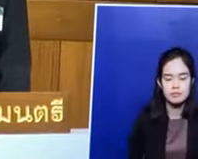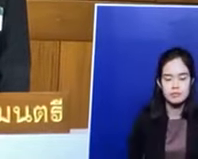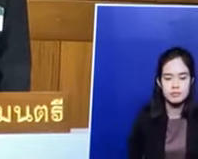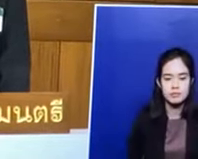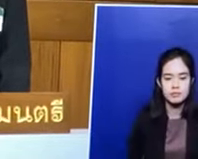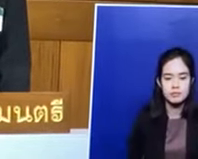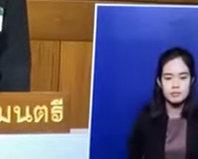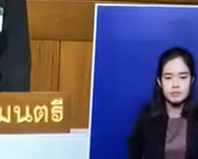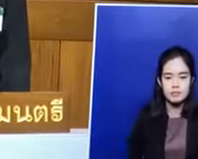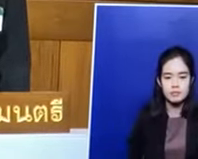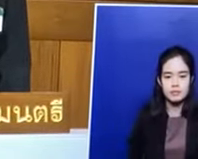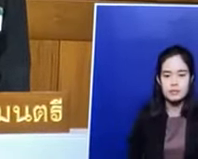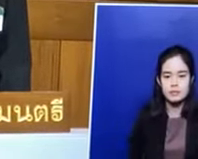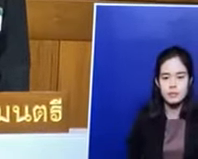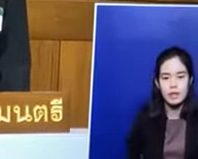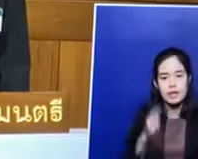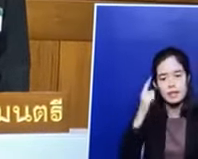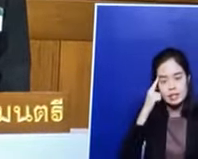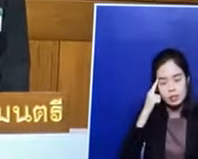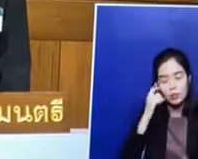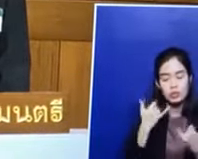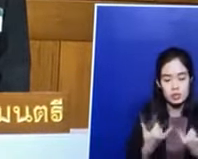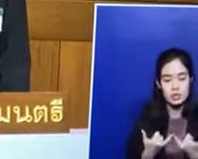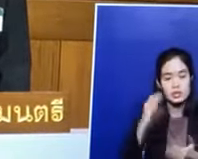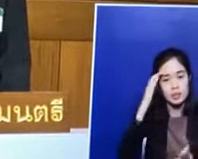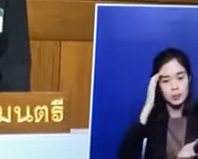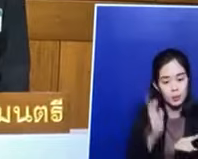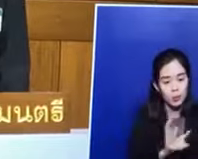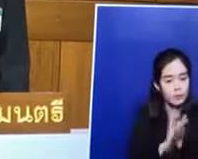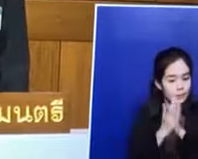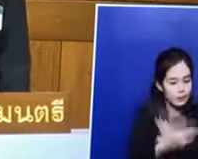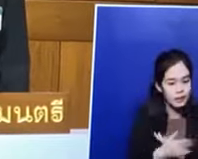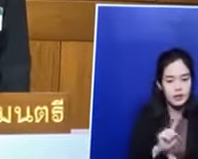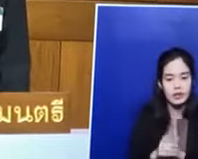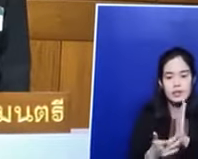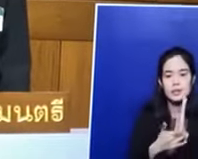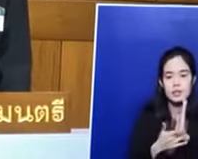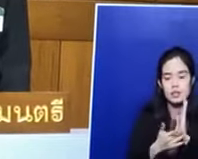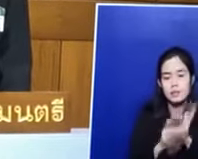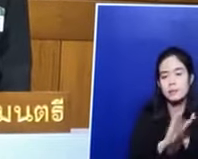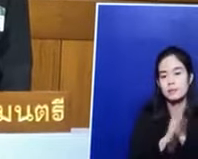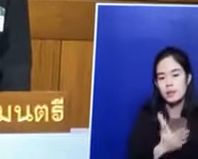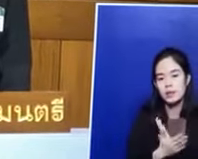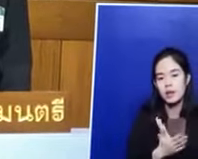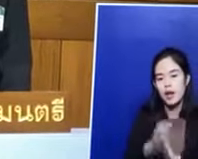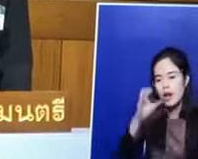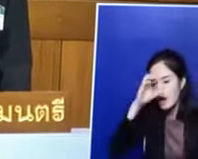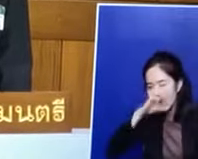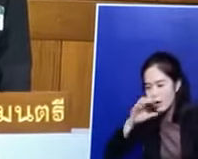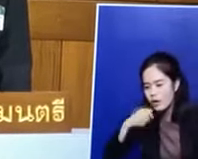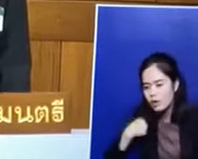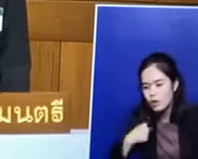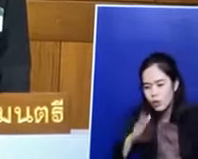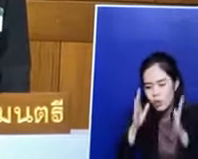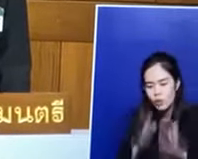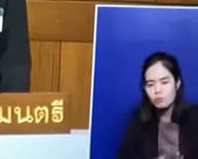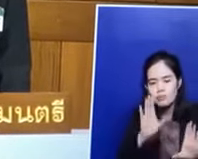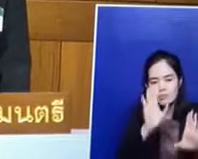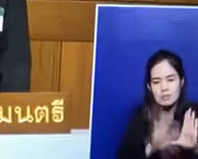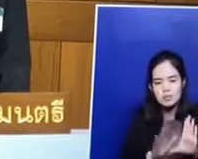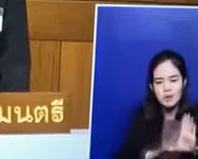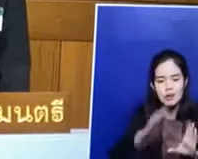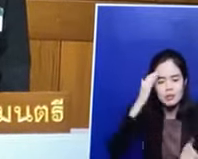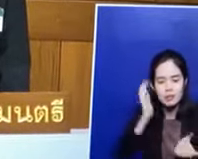ายเราจึงต้องใช้วิธีการในเรื่องการไปดูตำรวจในการใช้เทคโนโลยีเข้ามาเพิ่มในการที่หาคนรุ่นใหม่เข้ามาเป็นตำรวจที่รับรู้ในเรื่อง